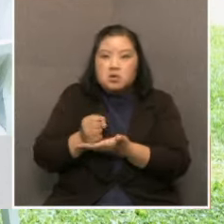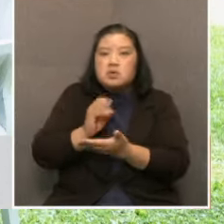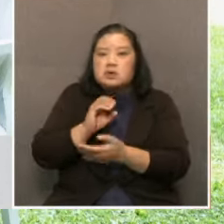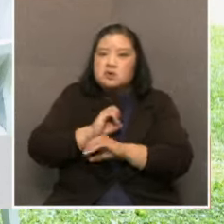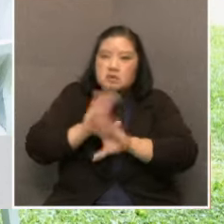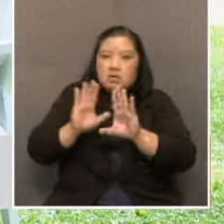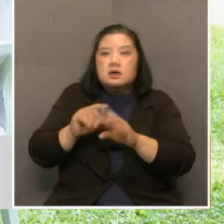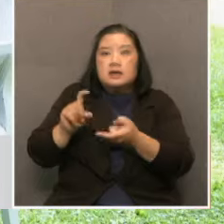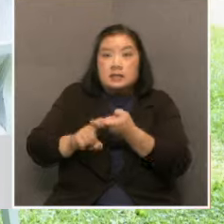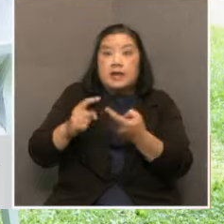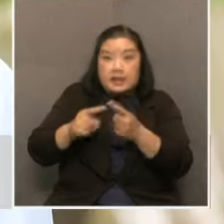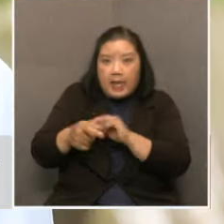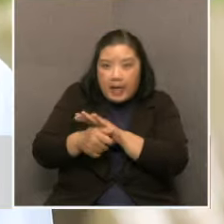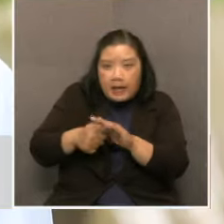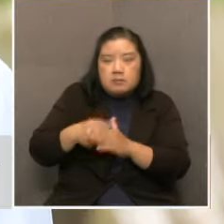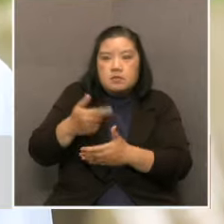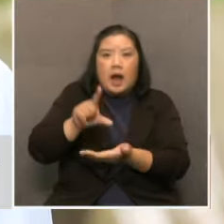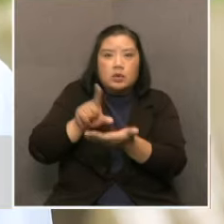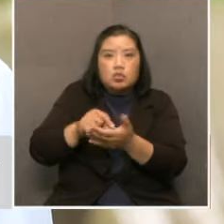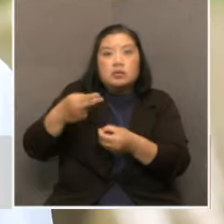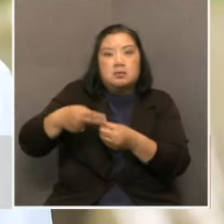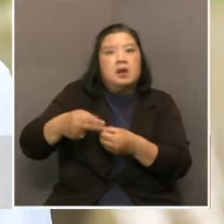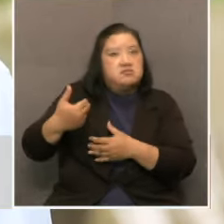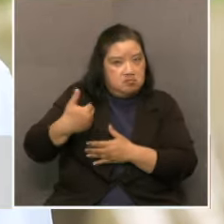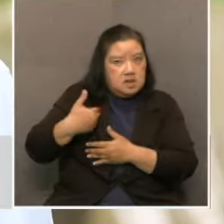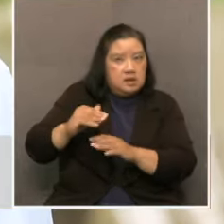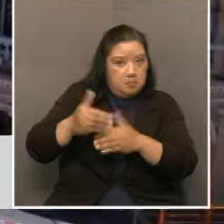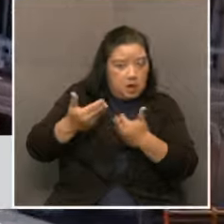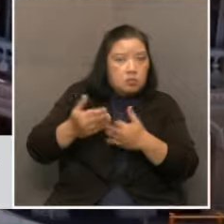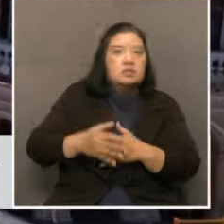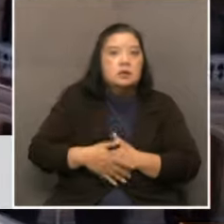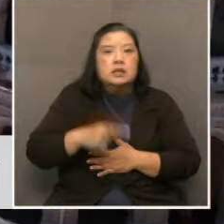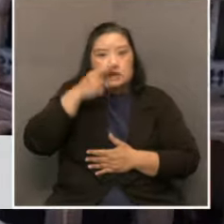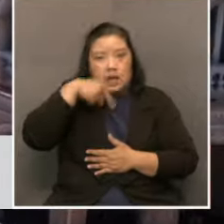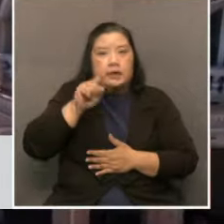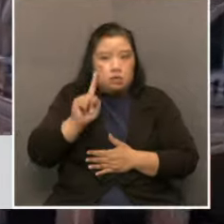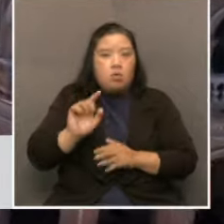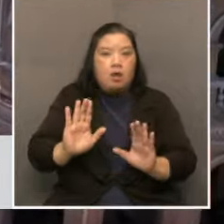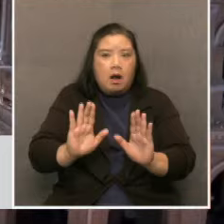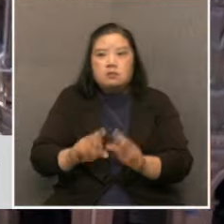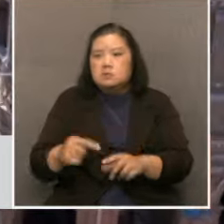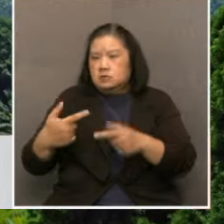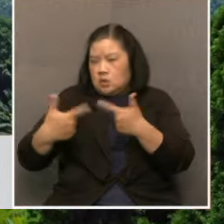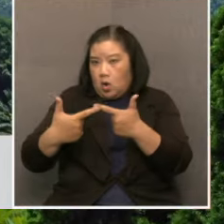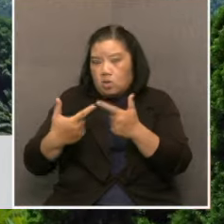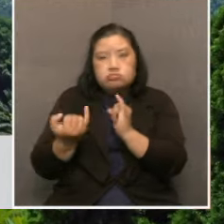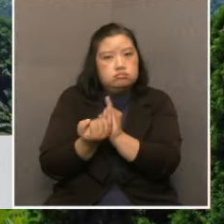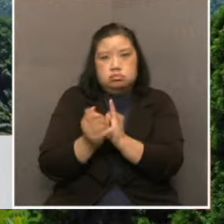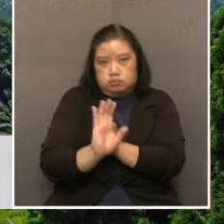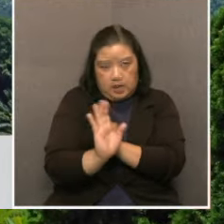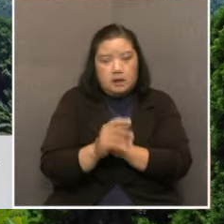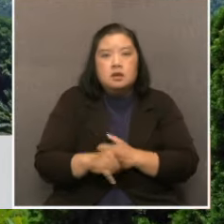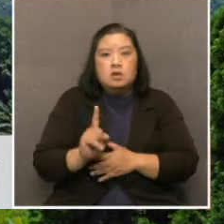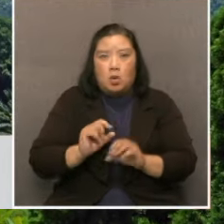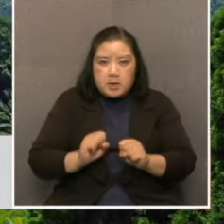ให้ประเด็นที่สองคือว่านอกจากเราไม่ก่อศัตรูแล้วเนี่ยเราคงต้องหาช่องทางทำให้คนไทยได้ประโยชน ์ มีเงินในกระเป๋า